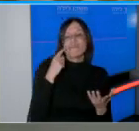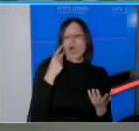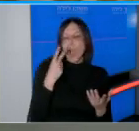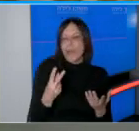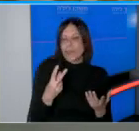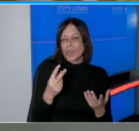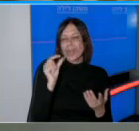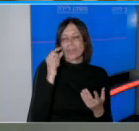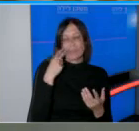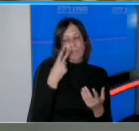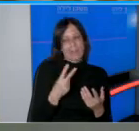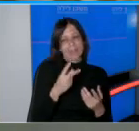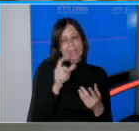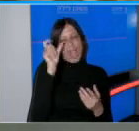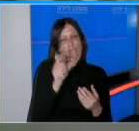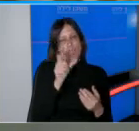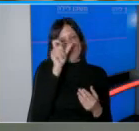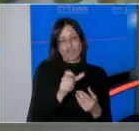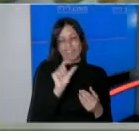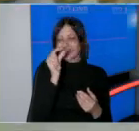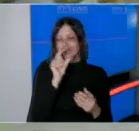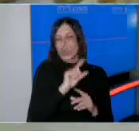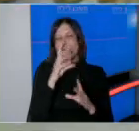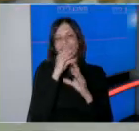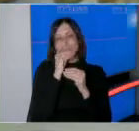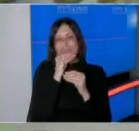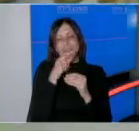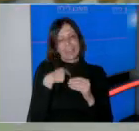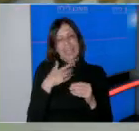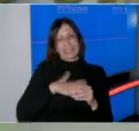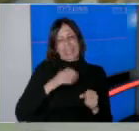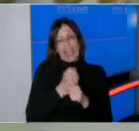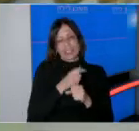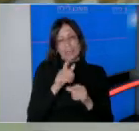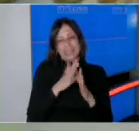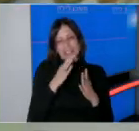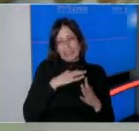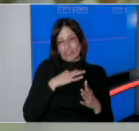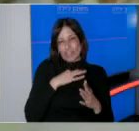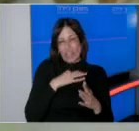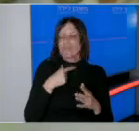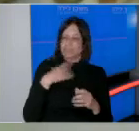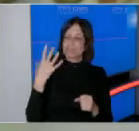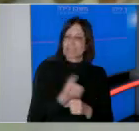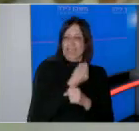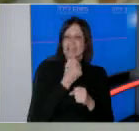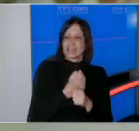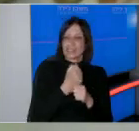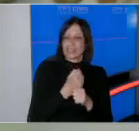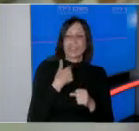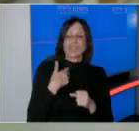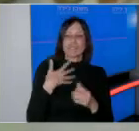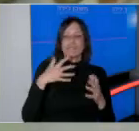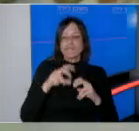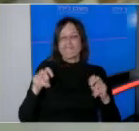הלא מדוברת. ואת זה ניסיתי לעשות בספר שלי, וזכיתי גם לחפור שם ביודפת, ואחר כך הגעתי לפומפיי, וגם שם